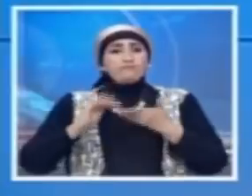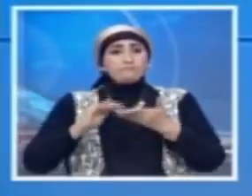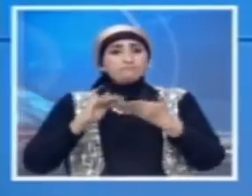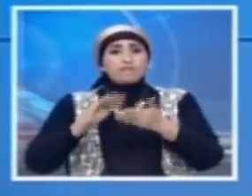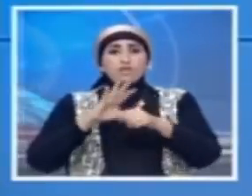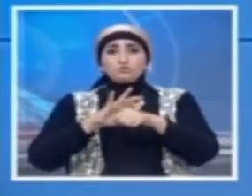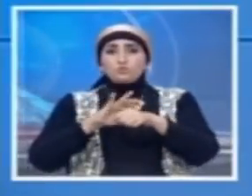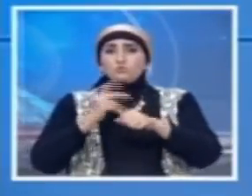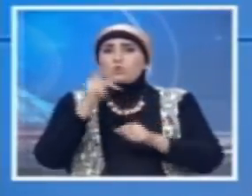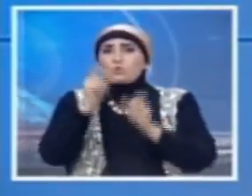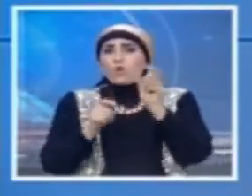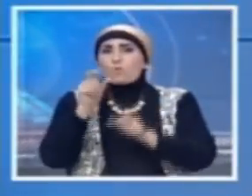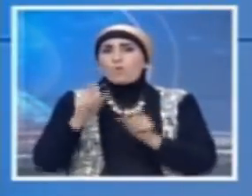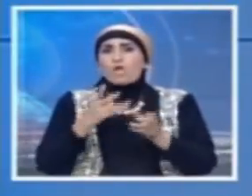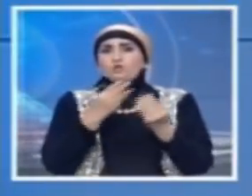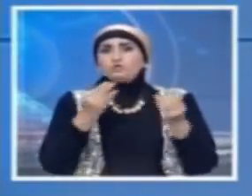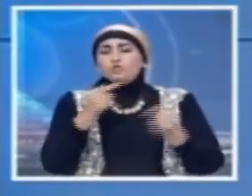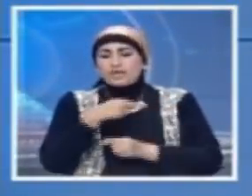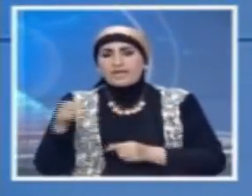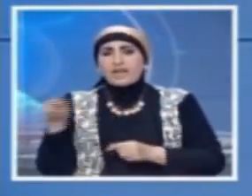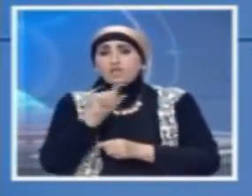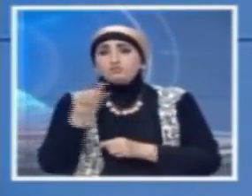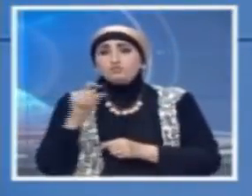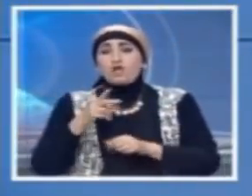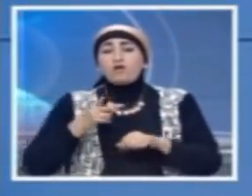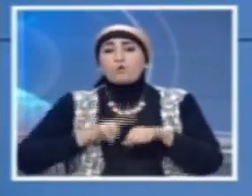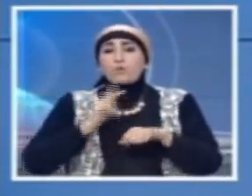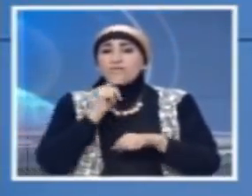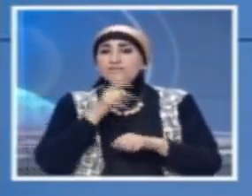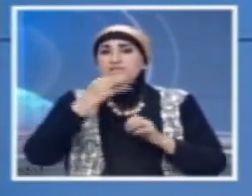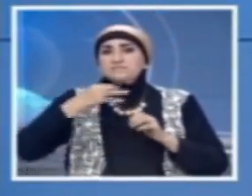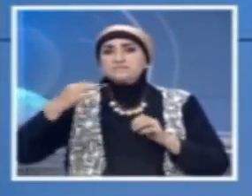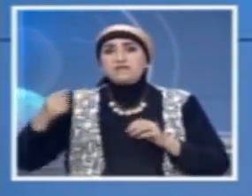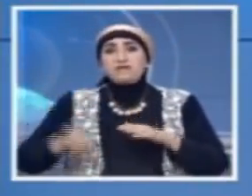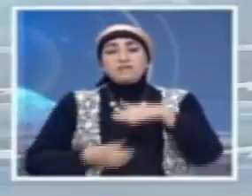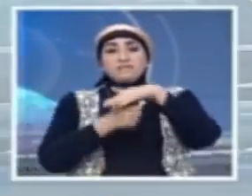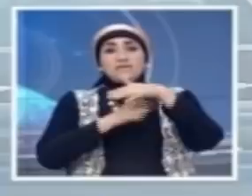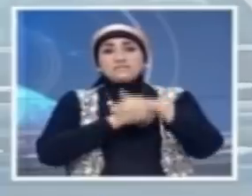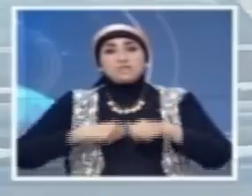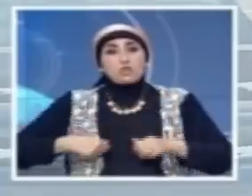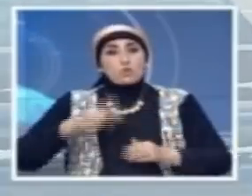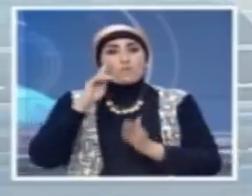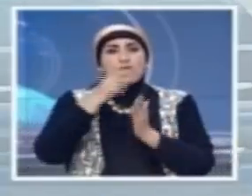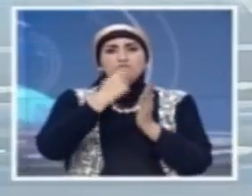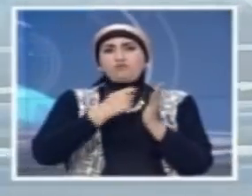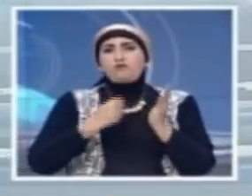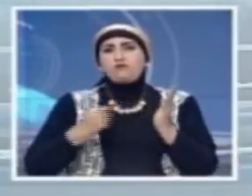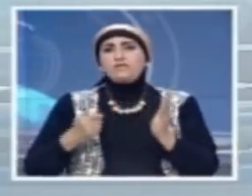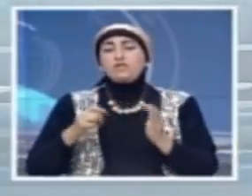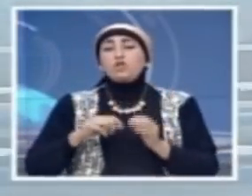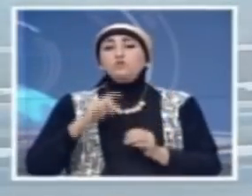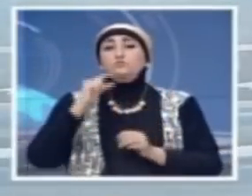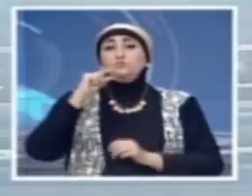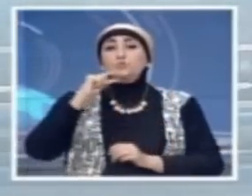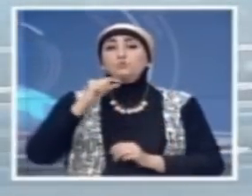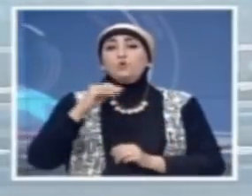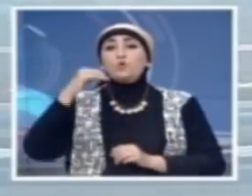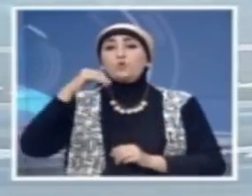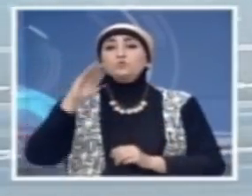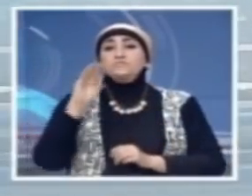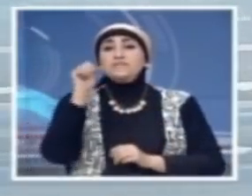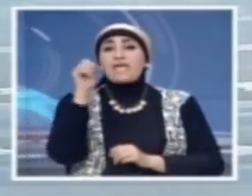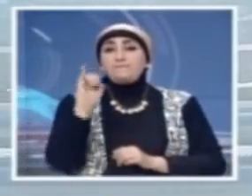الطبية لعدد كبير من المواطنين كل شهر. جاء ذلك خلال استعراض رئيس الوزراء تقريرا من دكتور